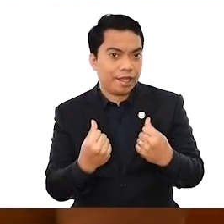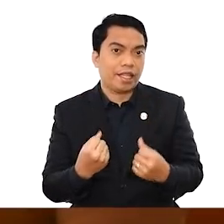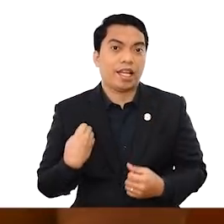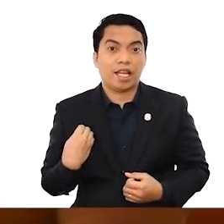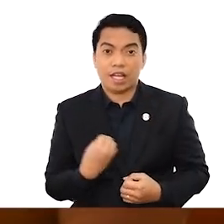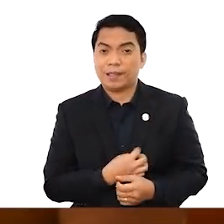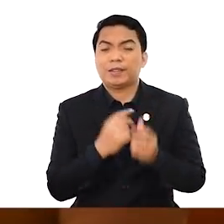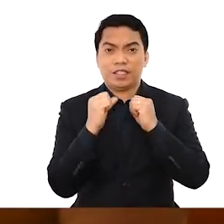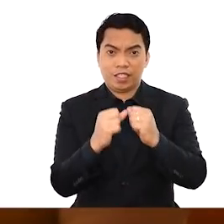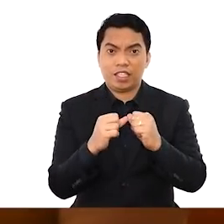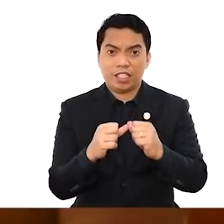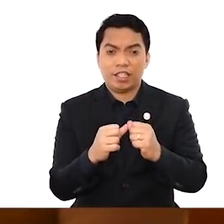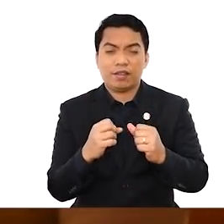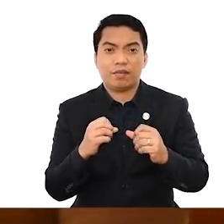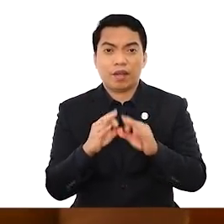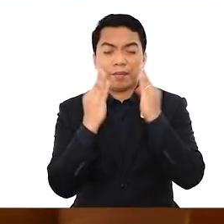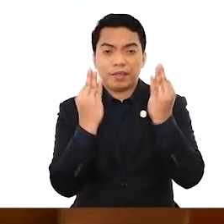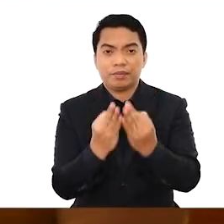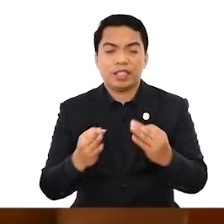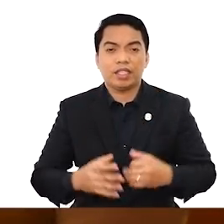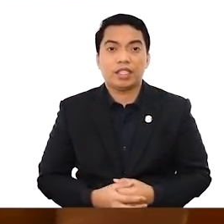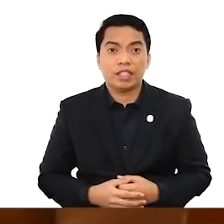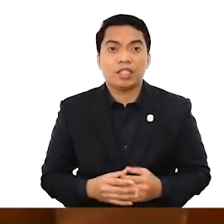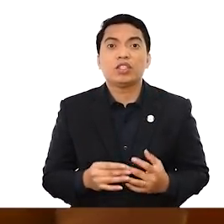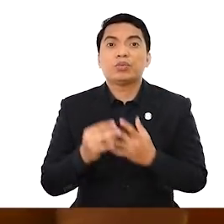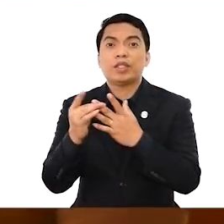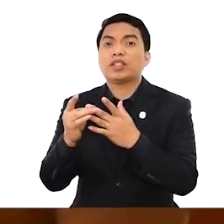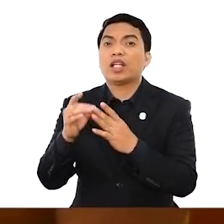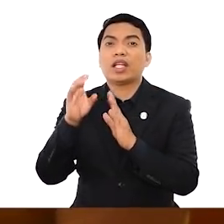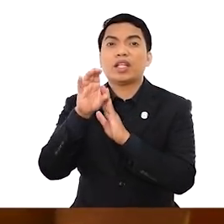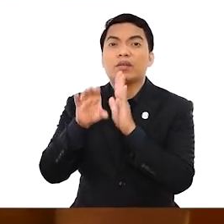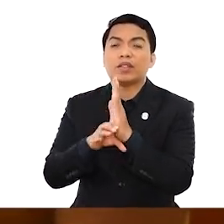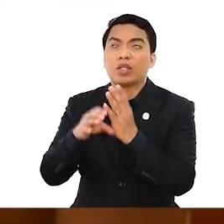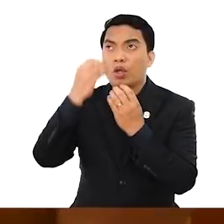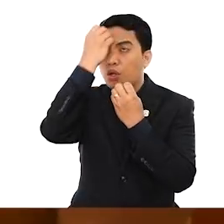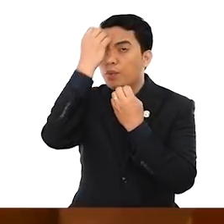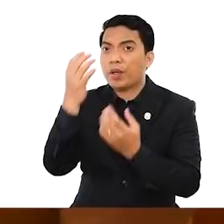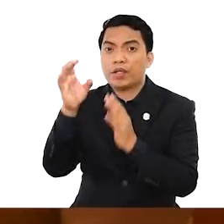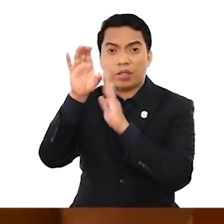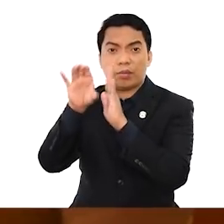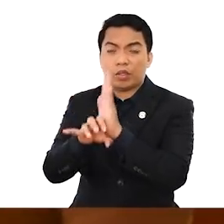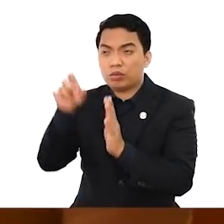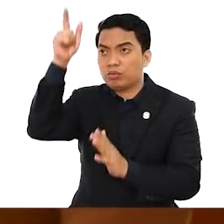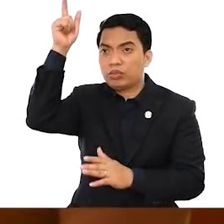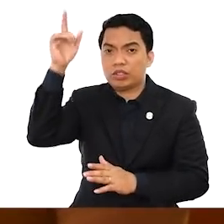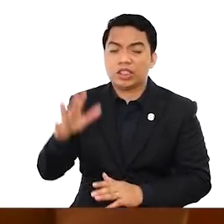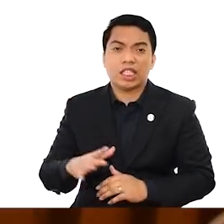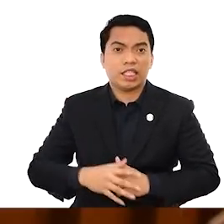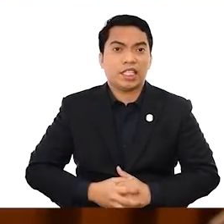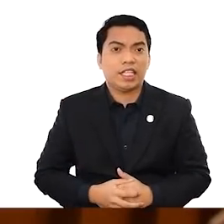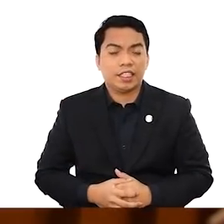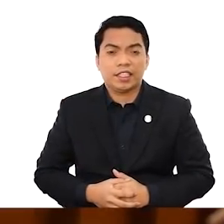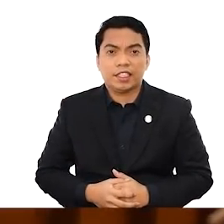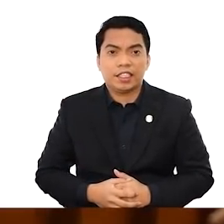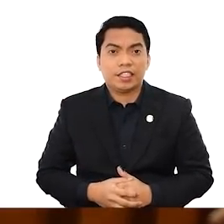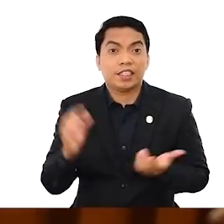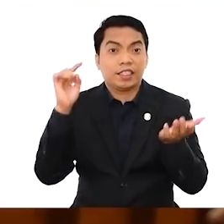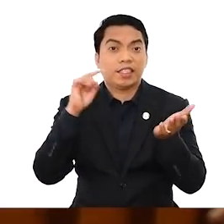ating mga sambahayan, lalo na sa mga utos at pagsunod sa utos ng ating Panginoong Diyos. Ito